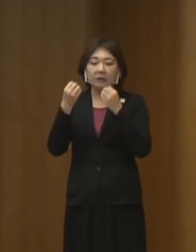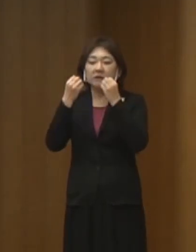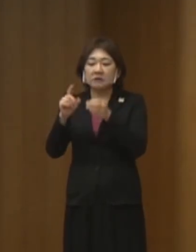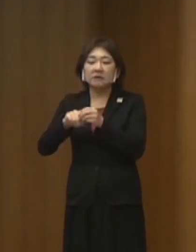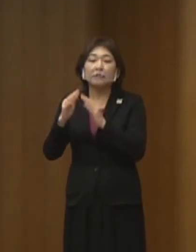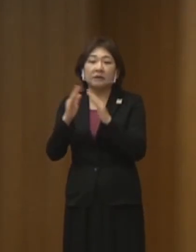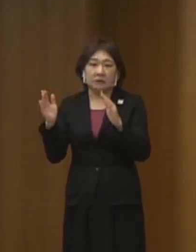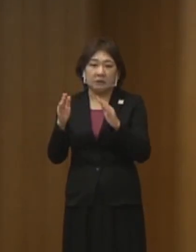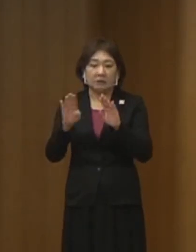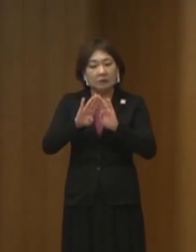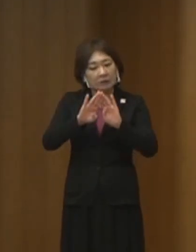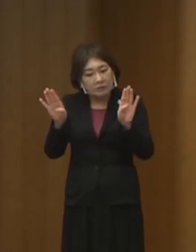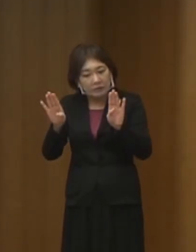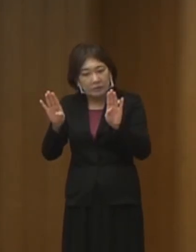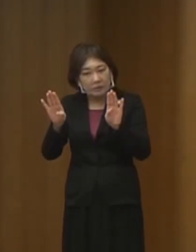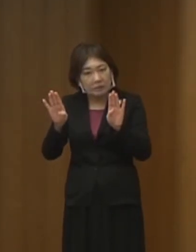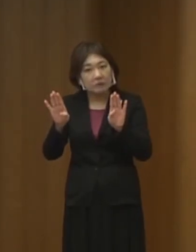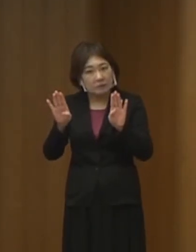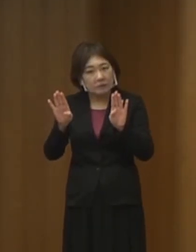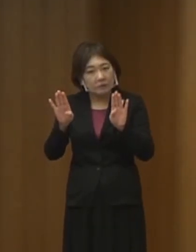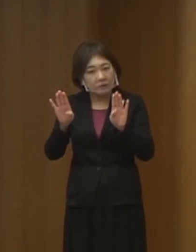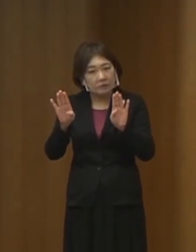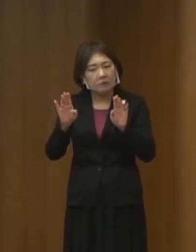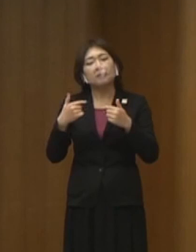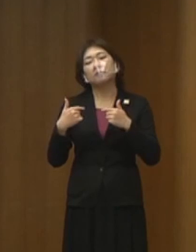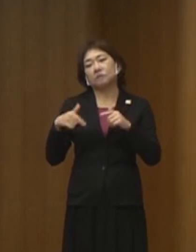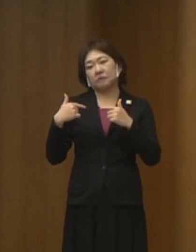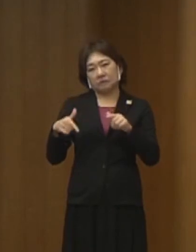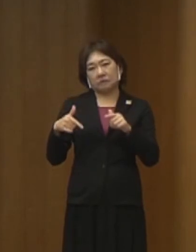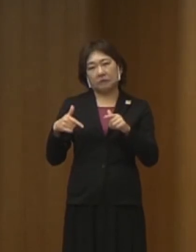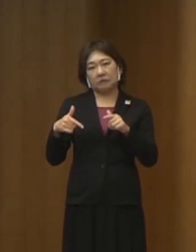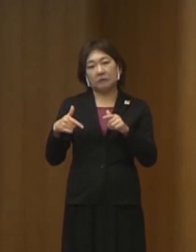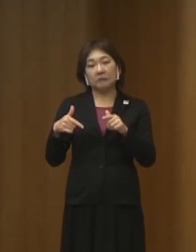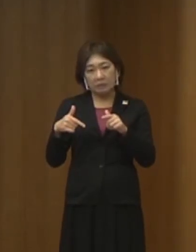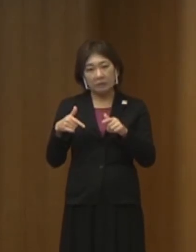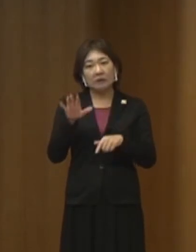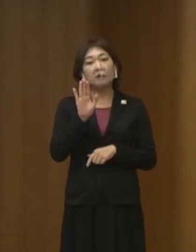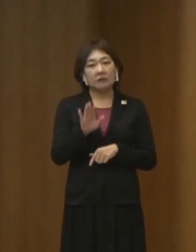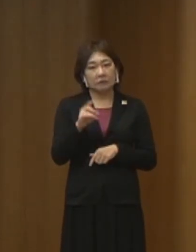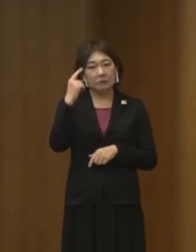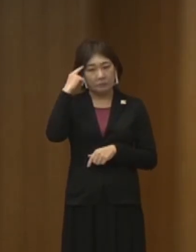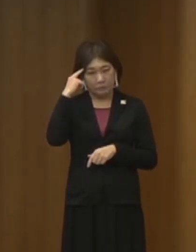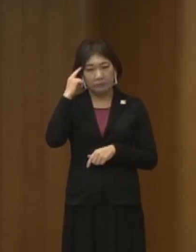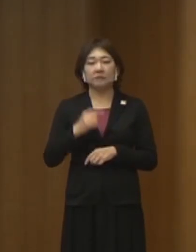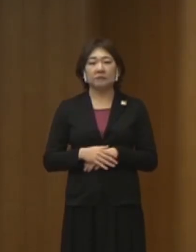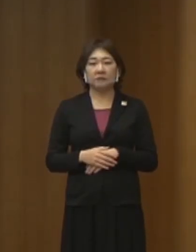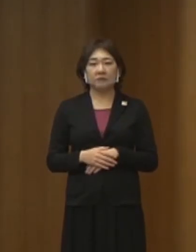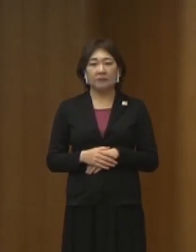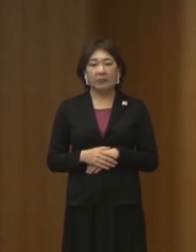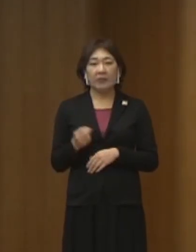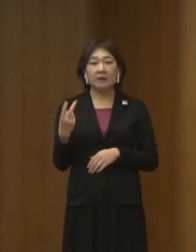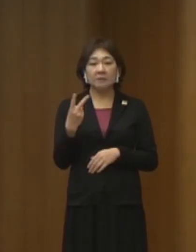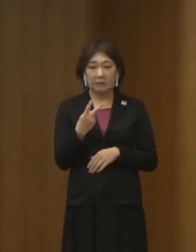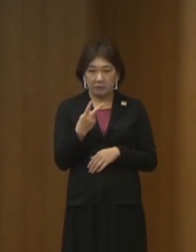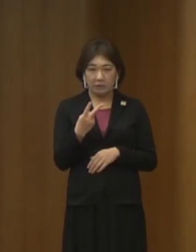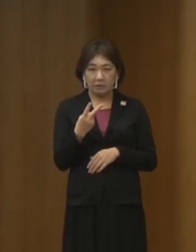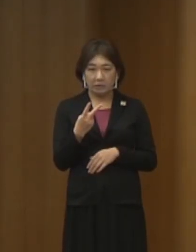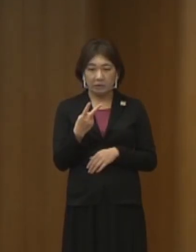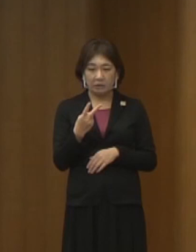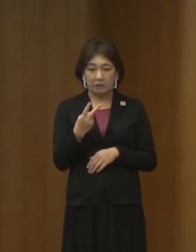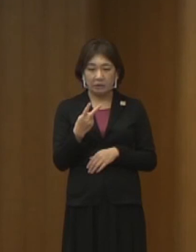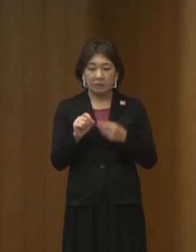催しようじゃないかということが通常であれば、そういった機会が多くなるわけであります。また 年明けでです